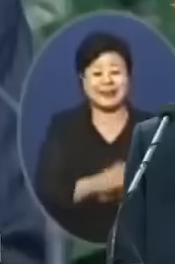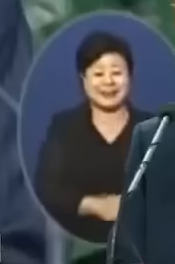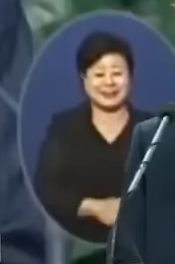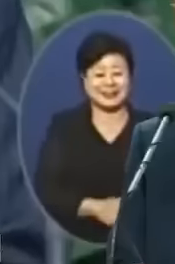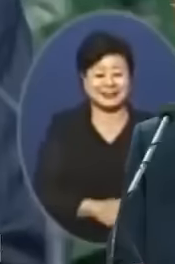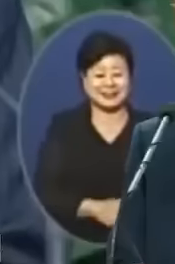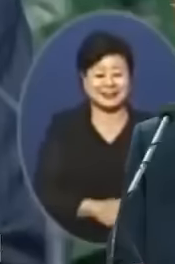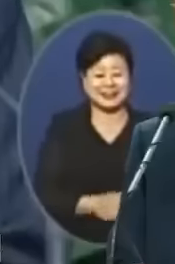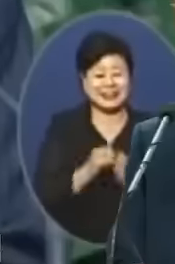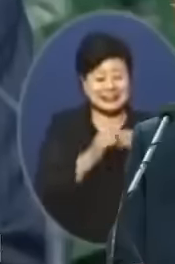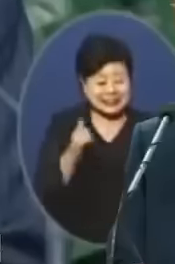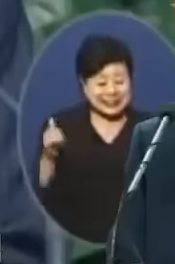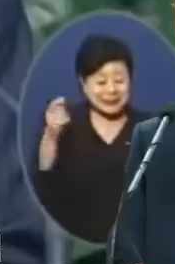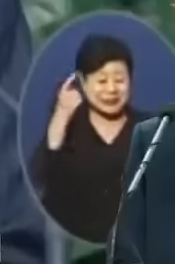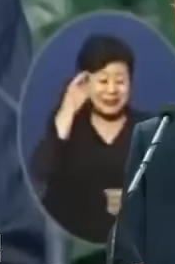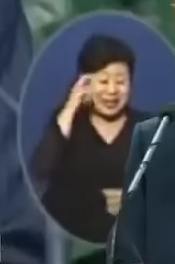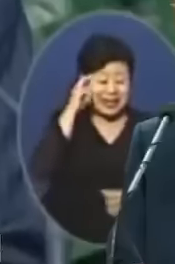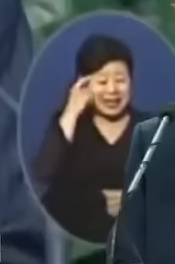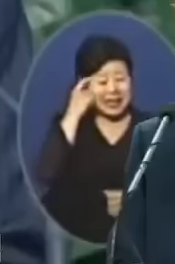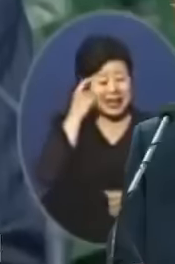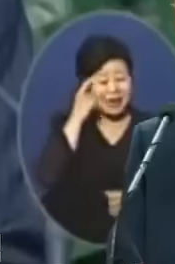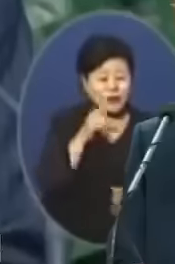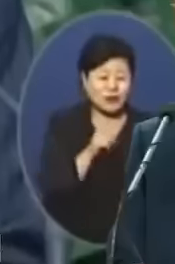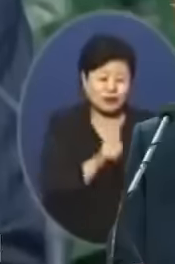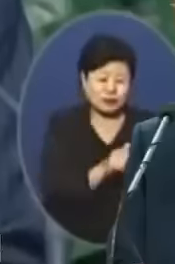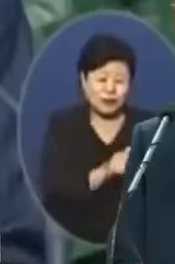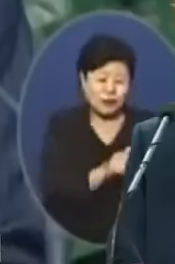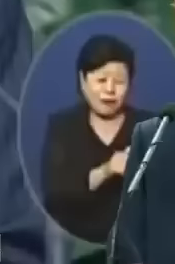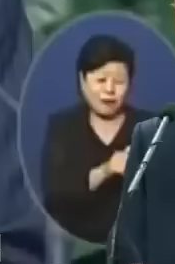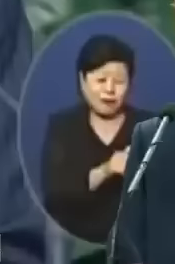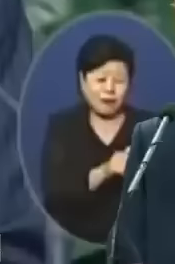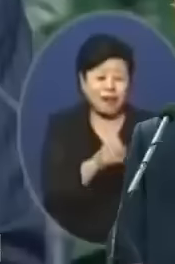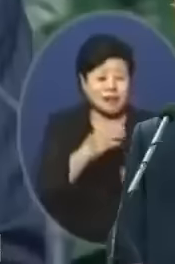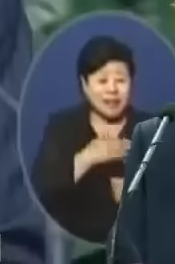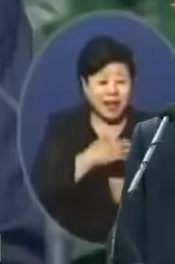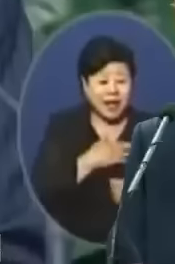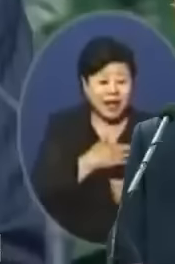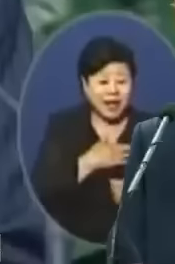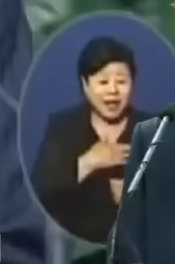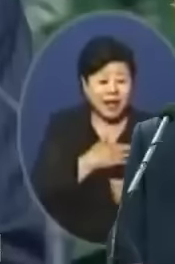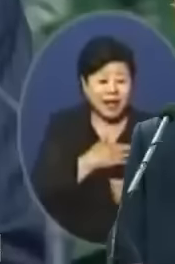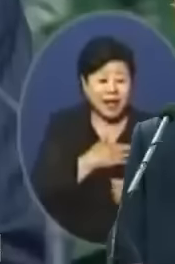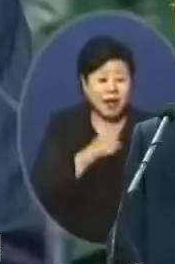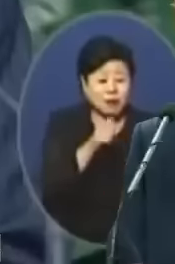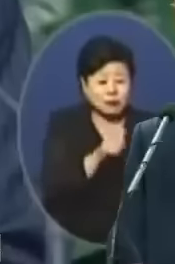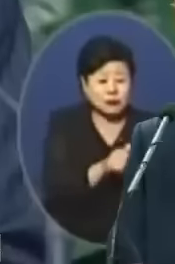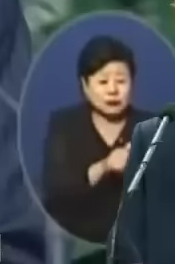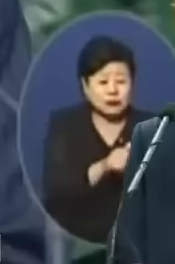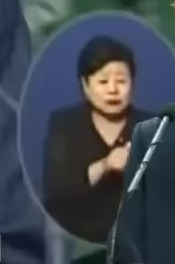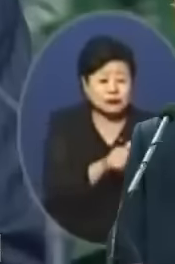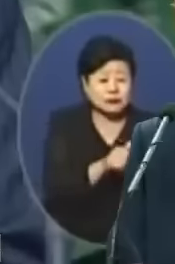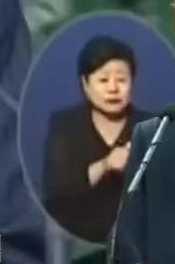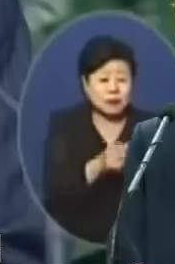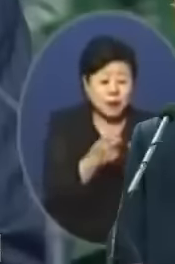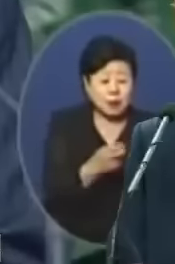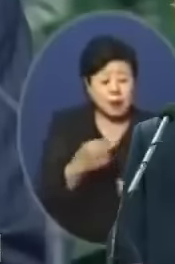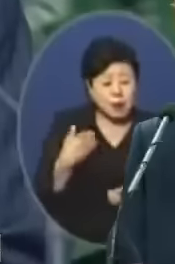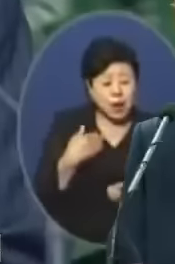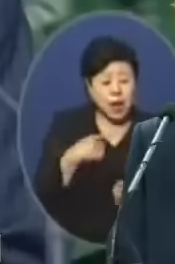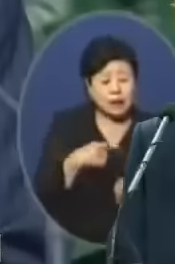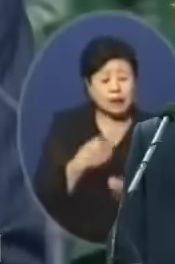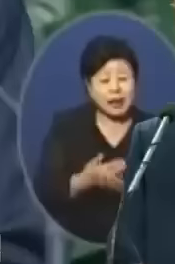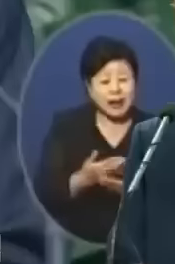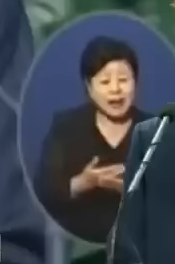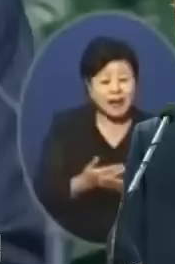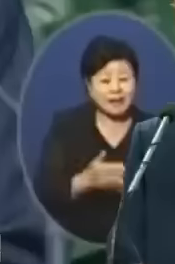것입니다. 사람들이 생각하기를 어떻게 붙어 있습니까? 나는 붙어 있는 줄을 모르는데 좀 가르쳐